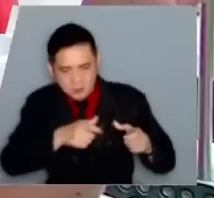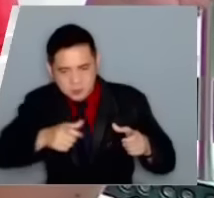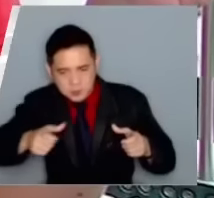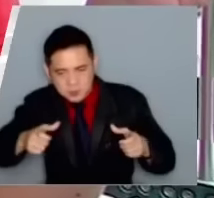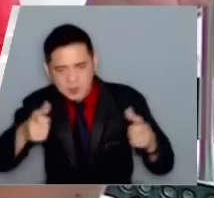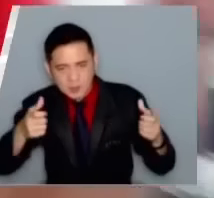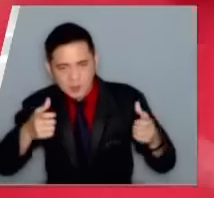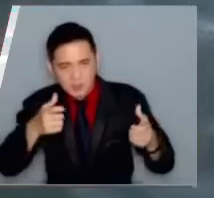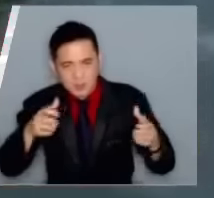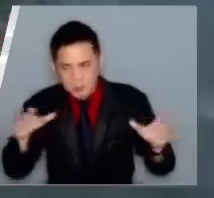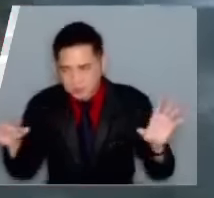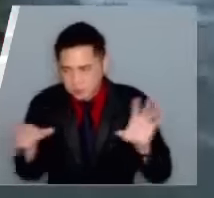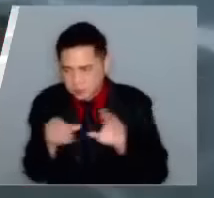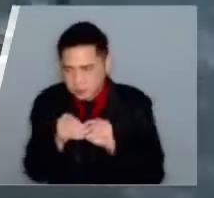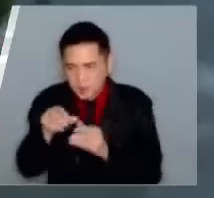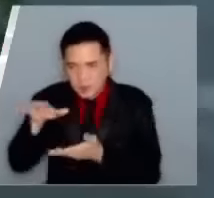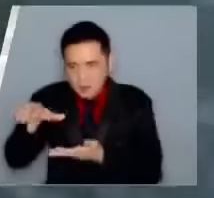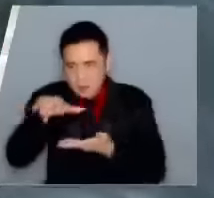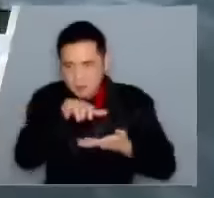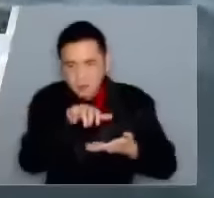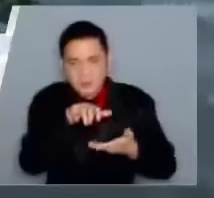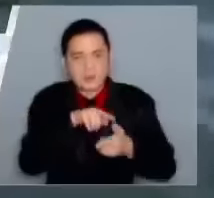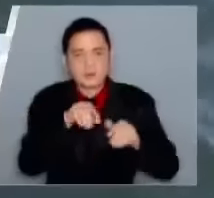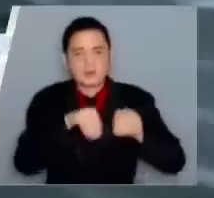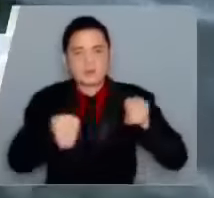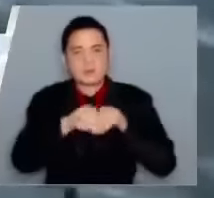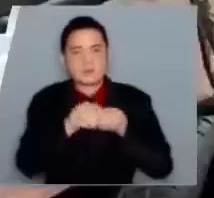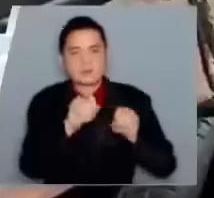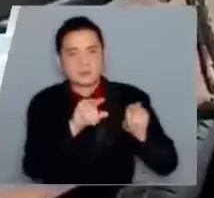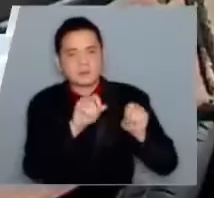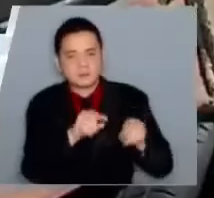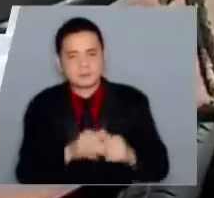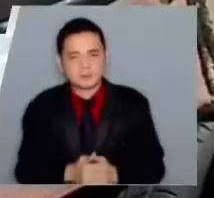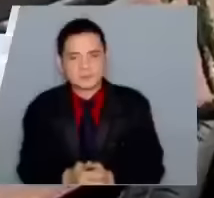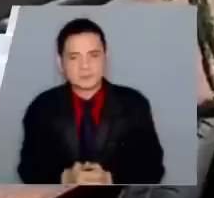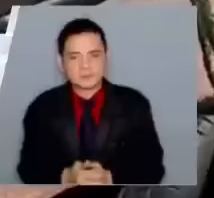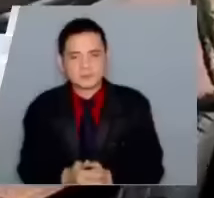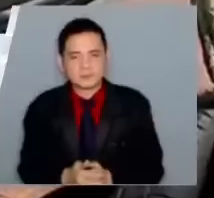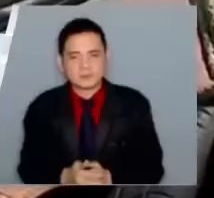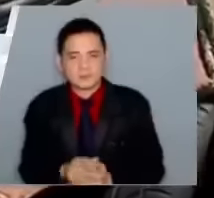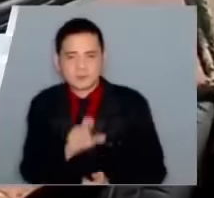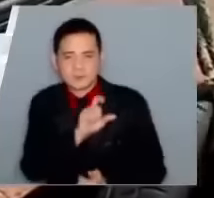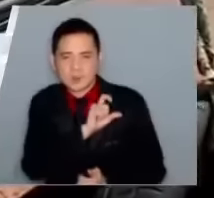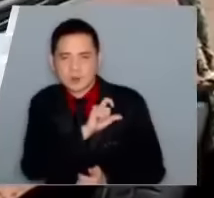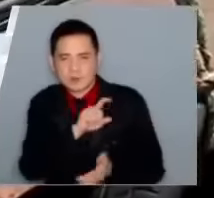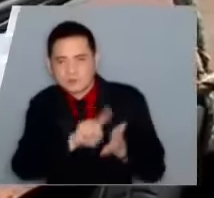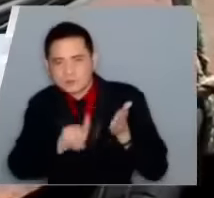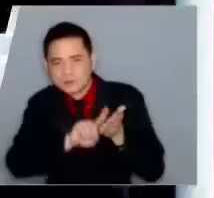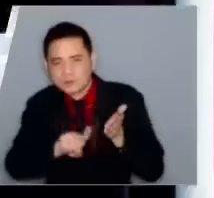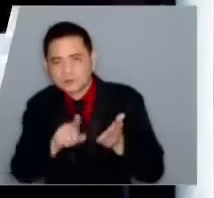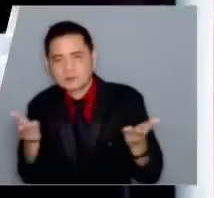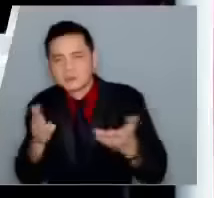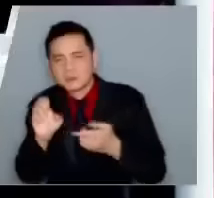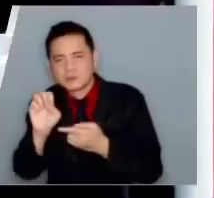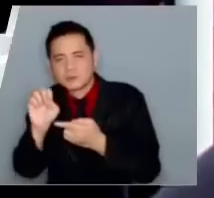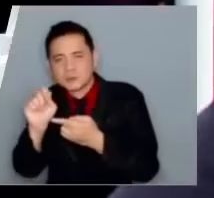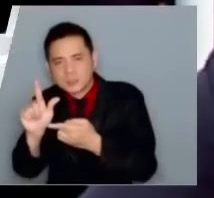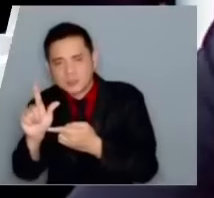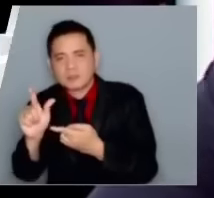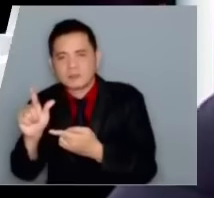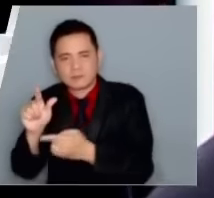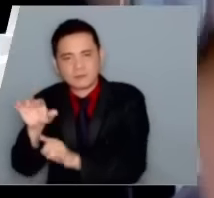barko? Patuloy na inaalam ng mga otoridad kung saan kinukuha ng mga hinarang na barko at bangka ang mga krudo. Usually ma'am, ship